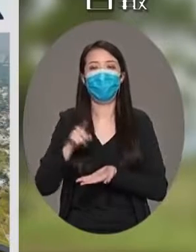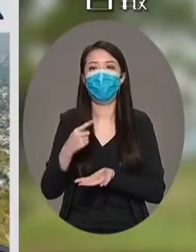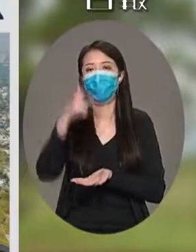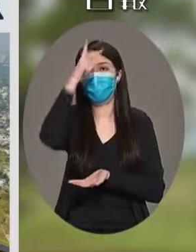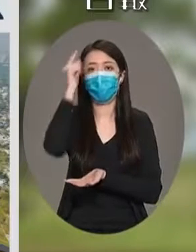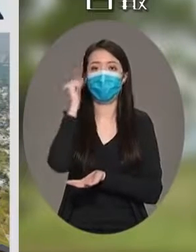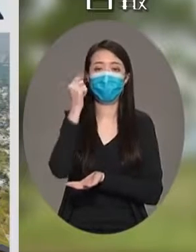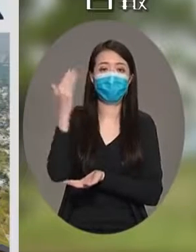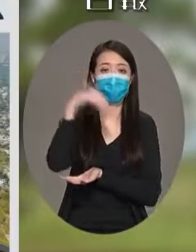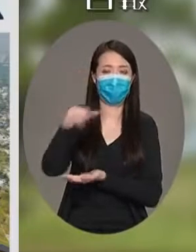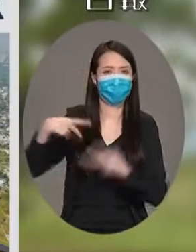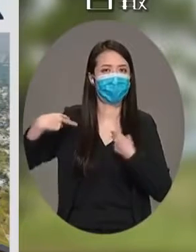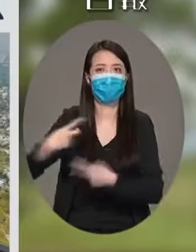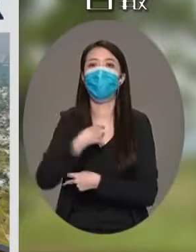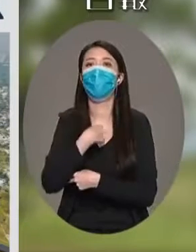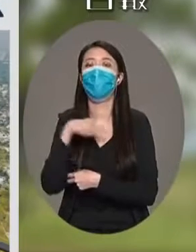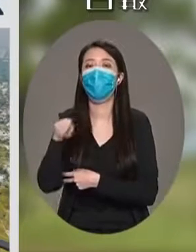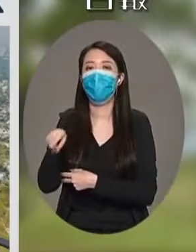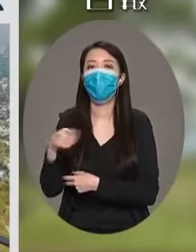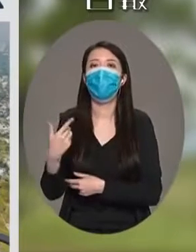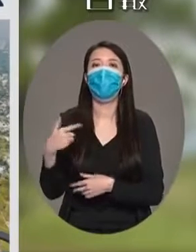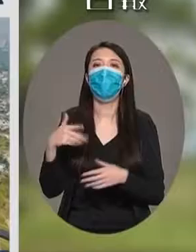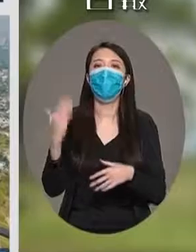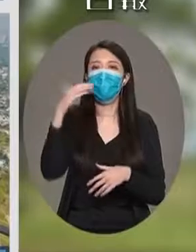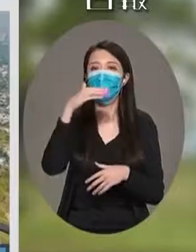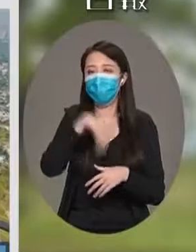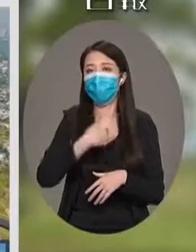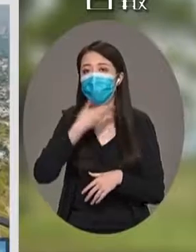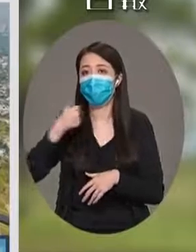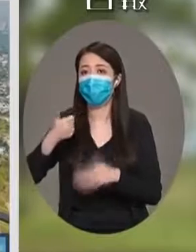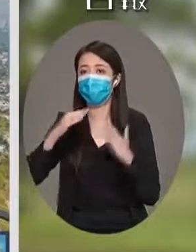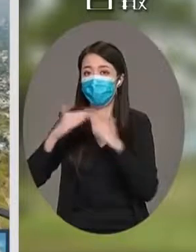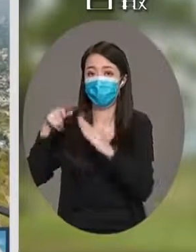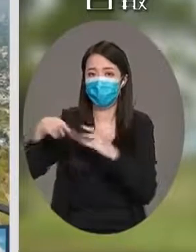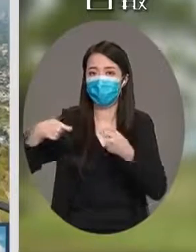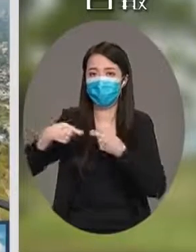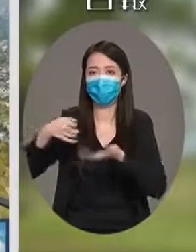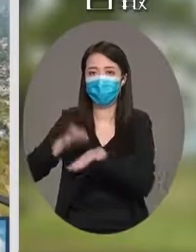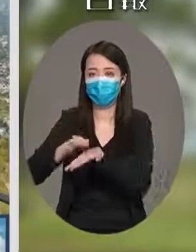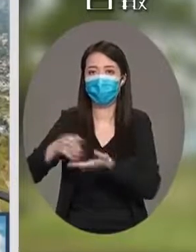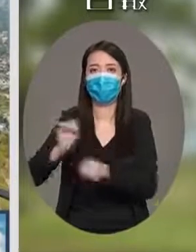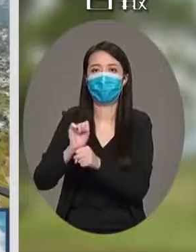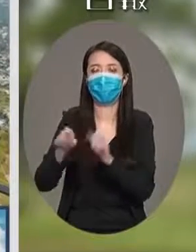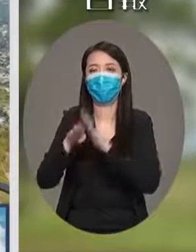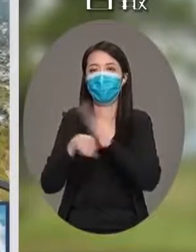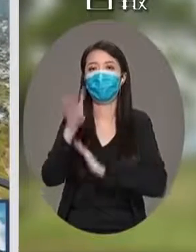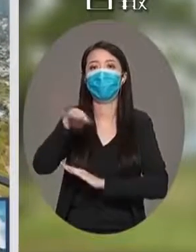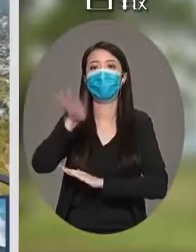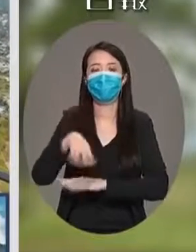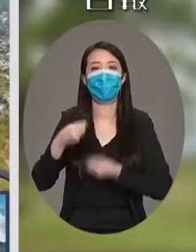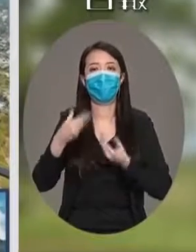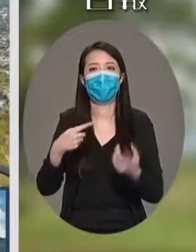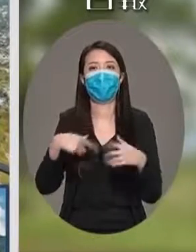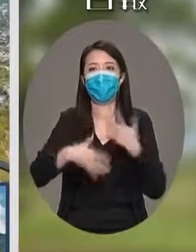后山的發展規模，在山麗苑附近的擴展用地增建4000個公營房屋單位，涉